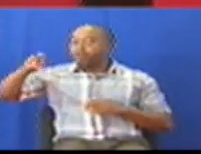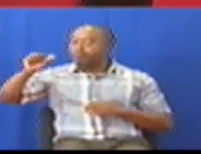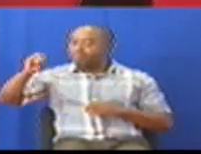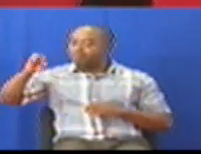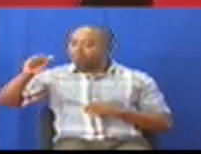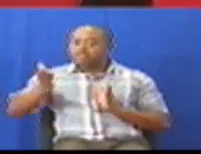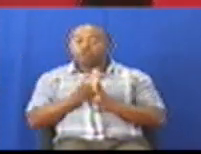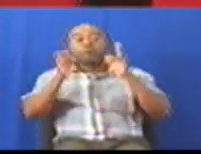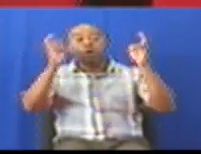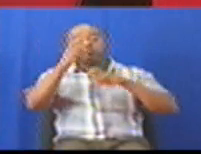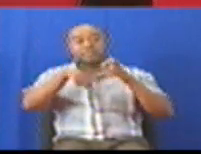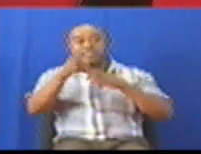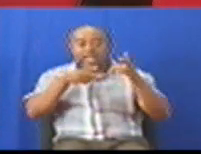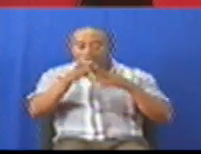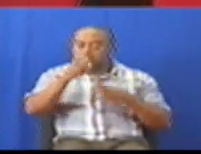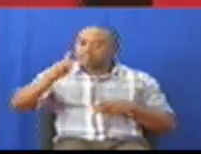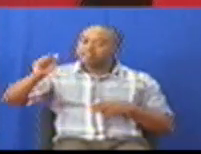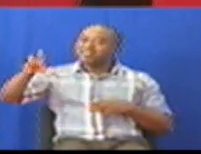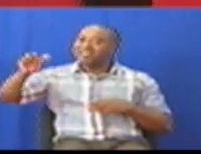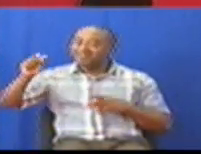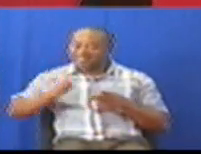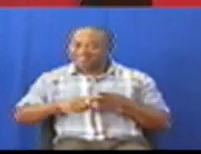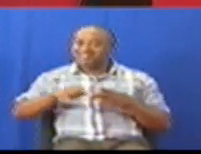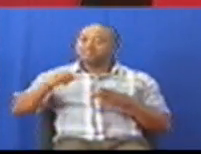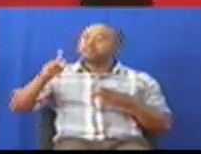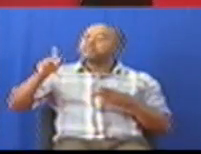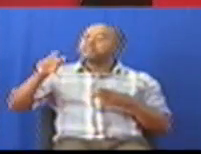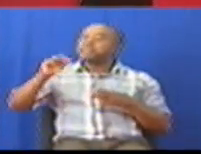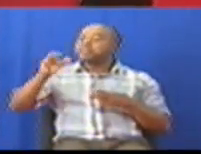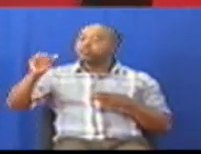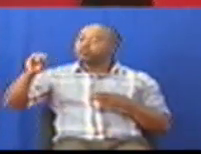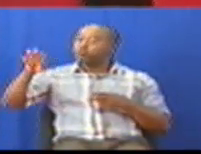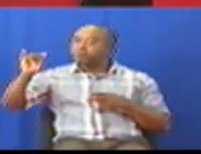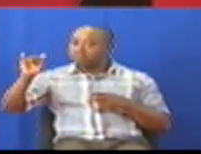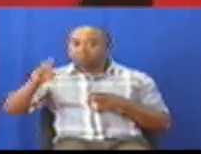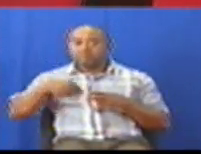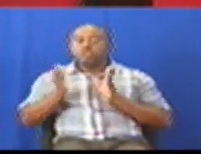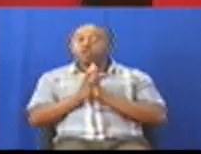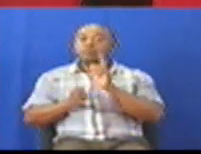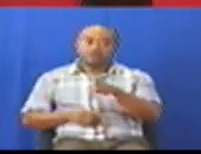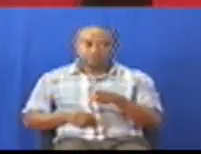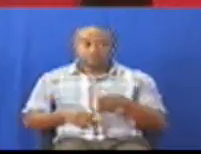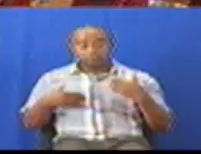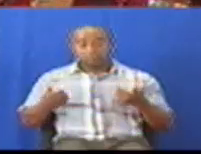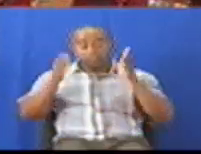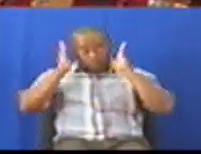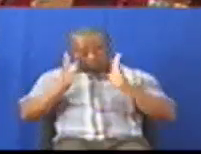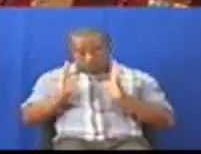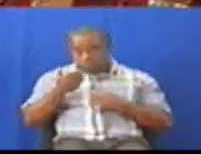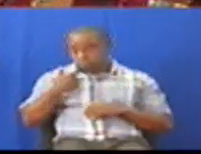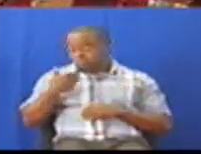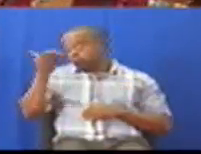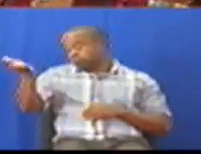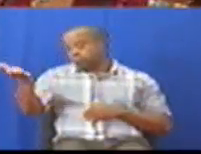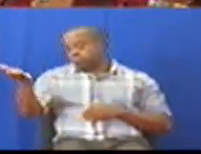naomba umeme katika kata ya Kala, kata ya Wampembe, kata ya Kizumbi na kata ya Ninde. Mheshimiwa, Mheshimiwa Speaker,